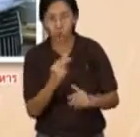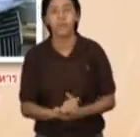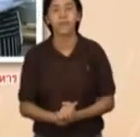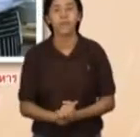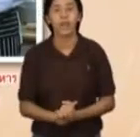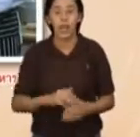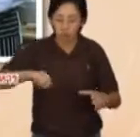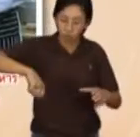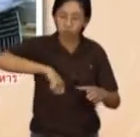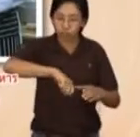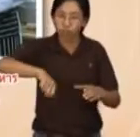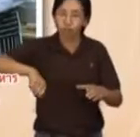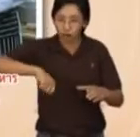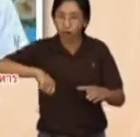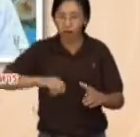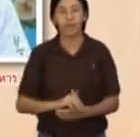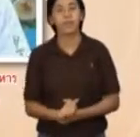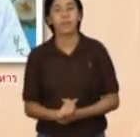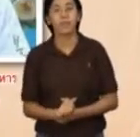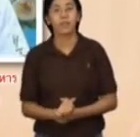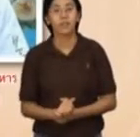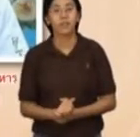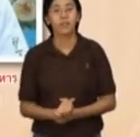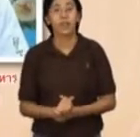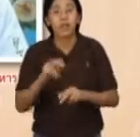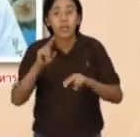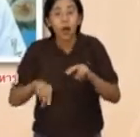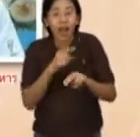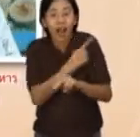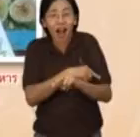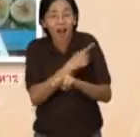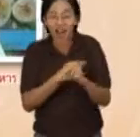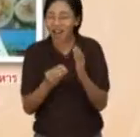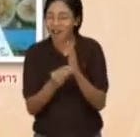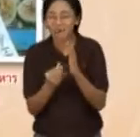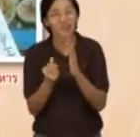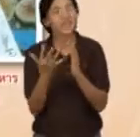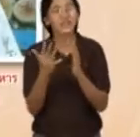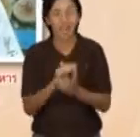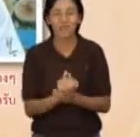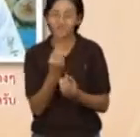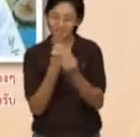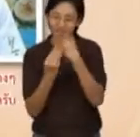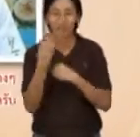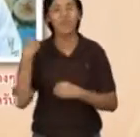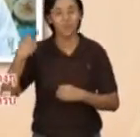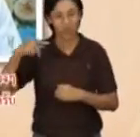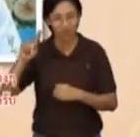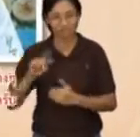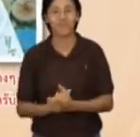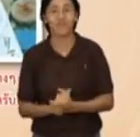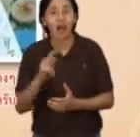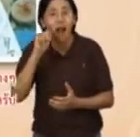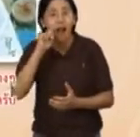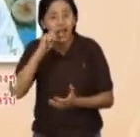แล้วก็คุณค่าของไส้กรอกนี่ก็พูดง่ายไข่ขาวเนี่ยไม่มีคอเลสเตอรอลเลยนะฮ ะ มีแต่ประโยชน์นะครับแล้วก็น้ำซุป